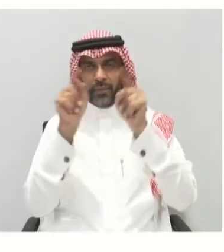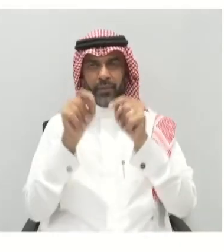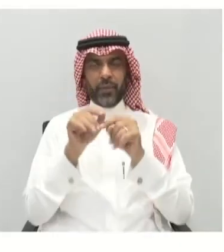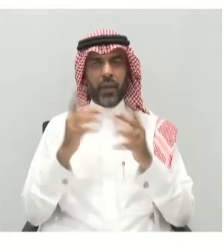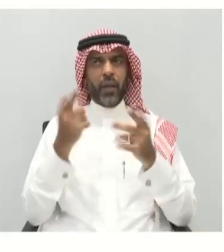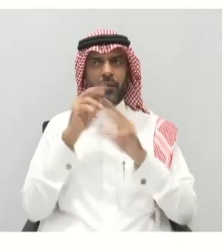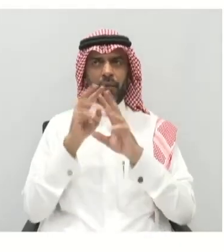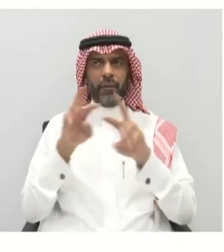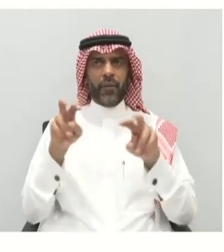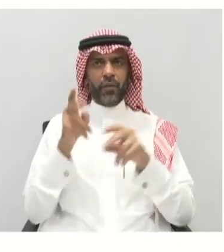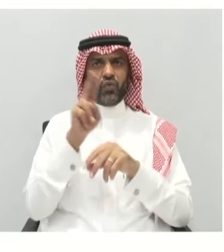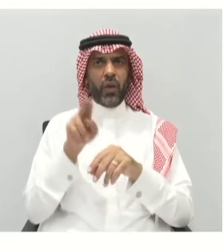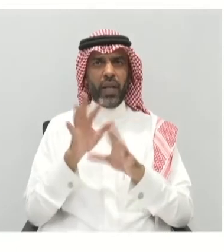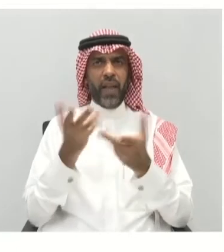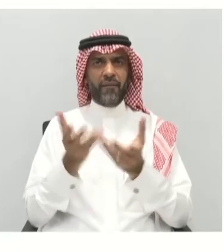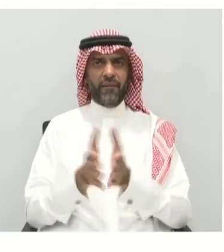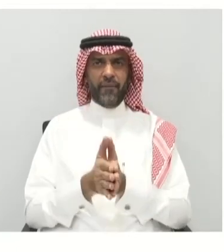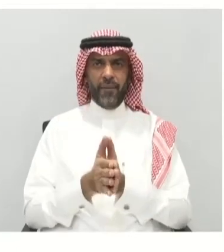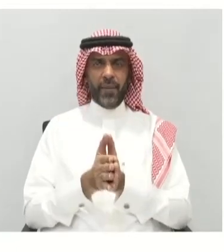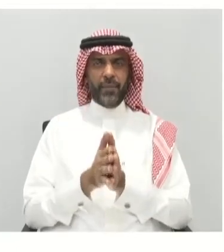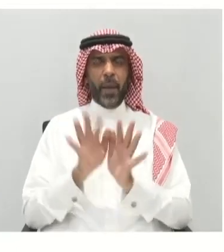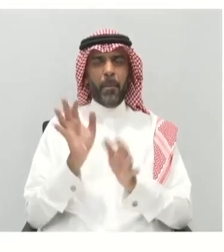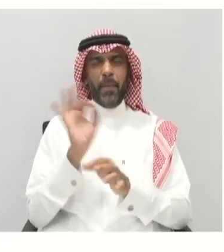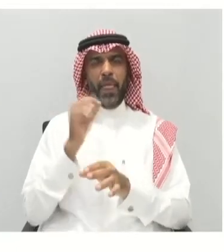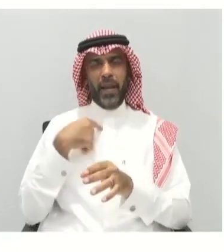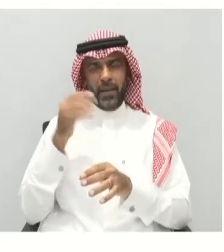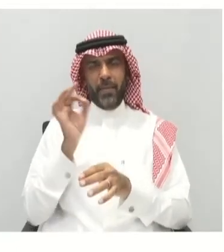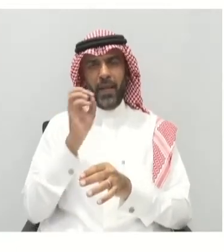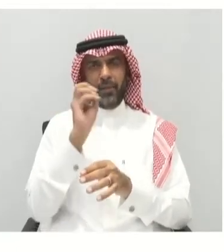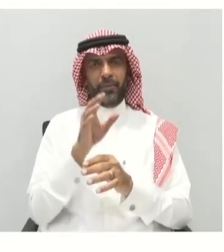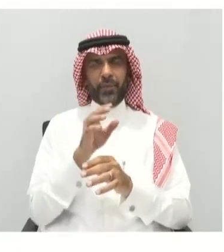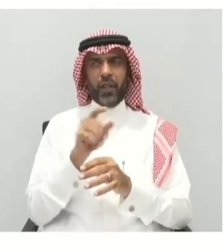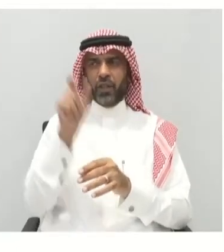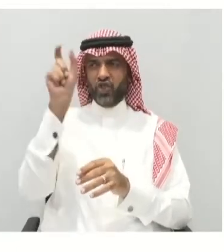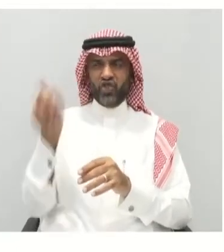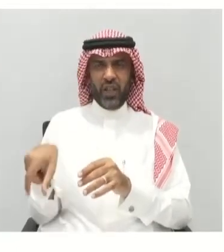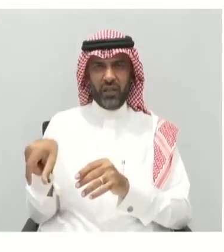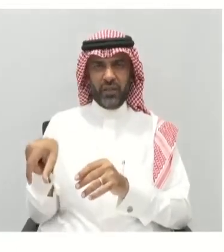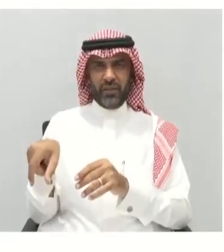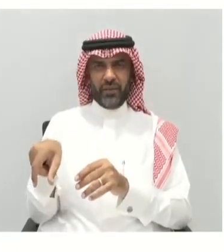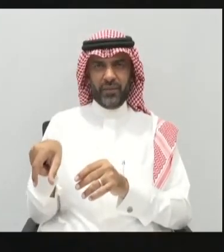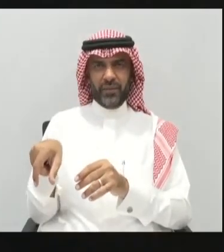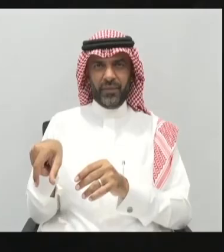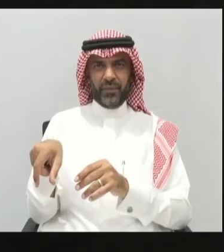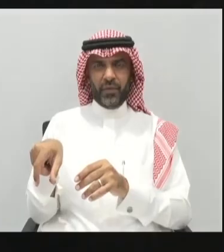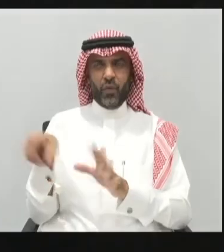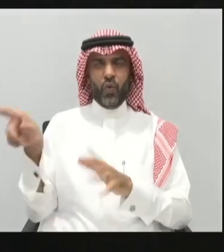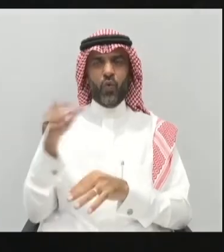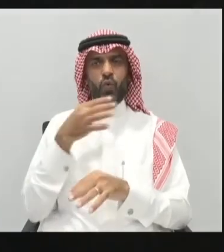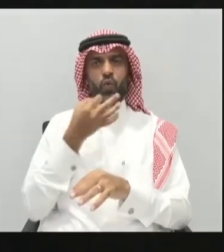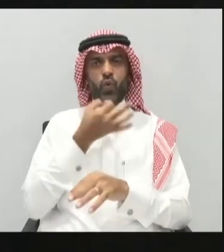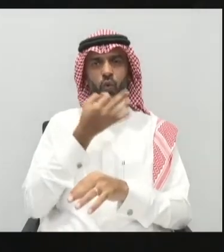كيف يا استاذ مثلا انا يعني بطرح مثال بسيط مثلا شخص ادعى